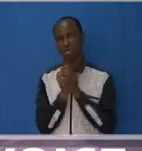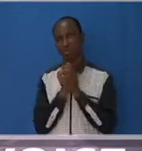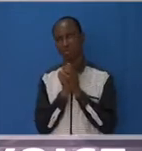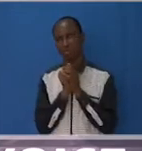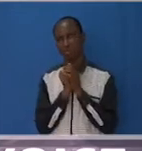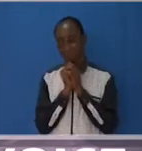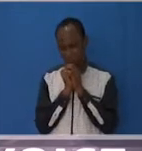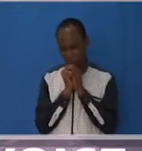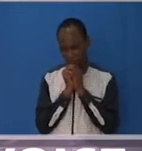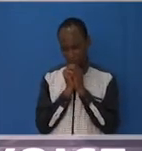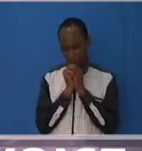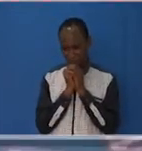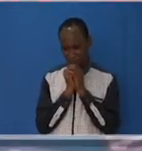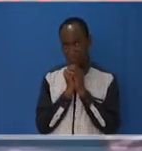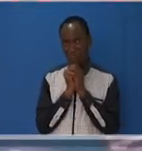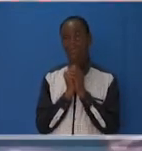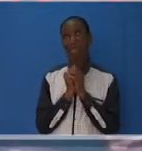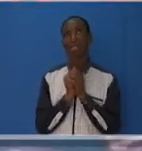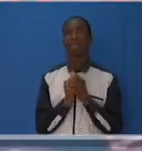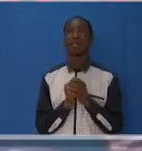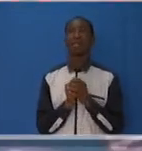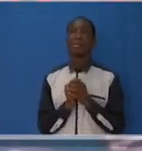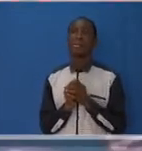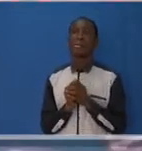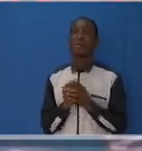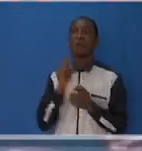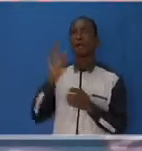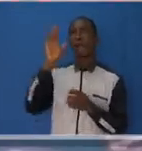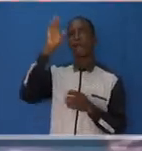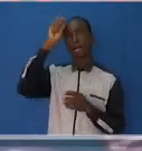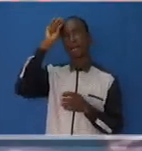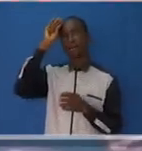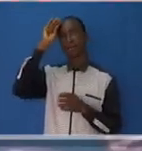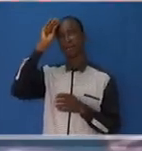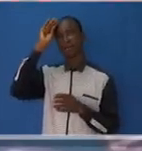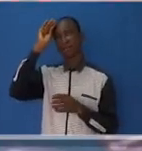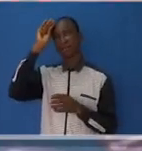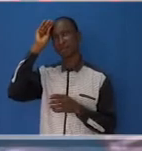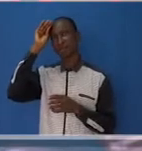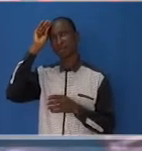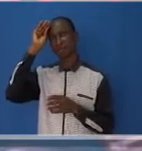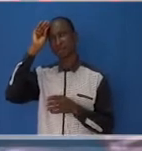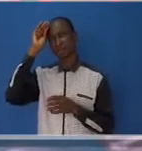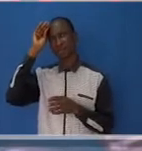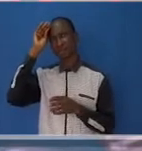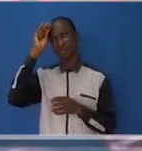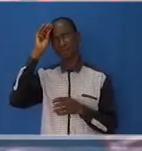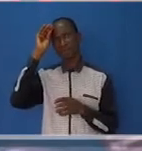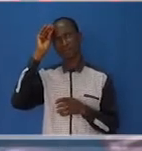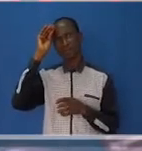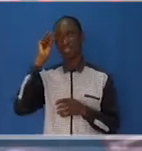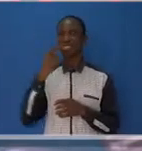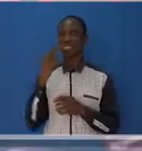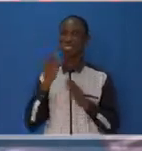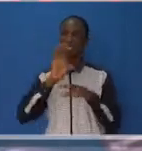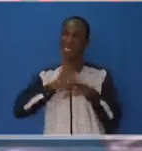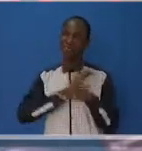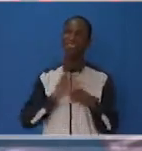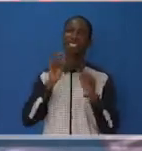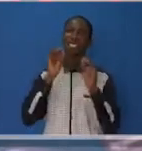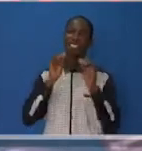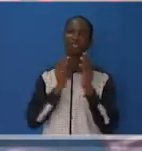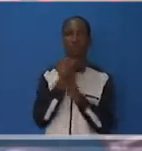papa na eru na nanu na me kan papa bi o si change je papa we ya ukra church of Christ we a o mo kama ya ti na